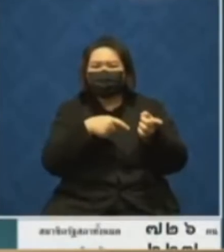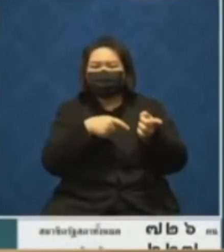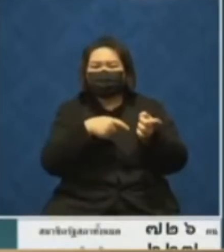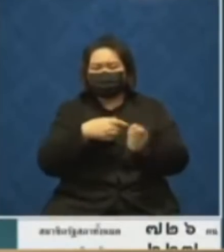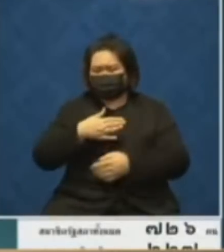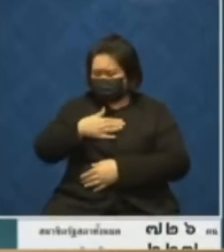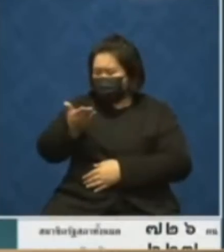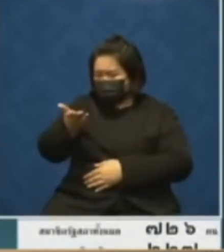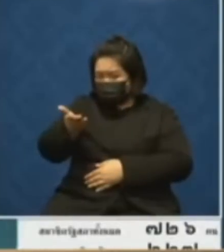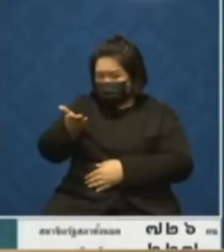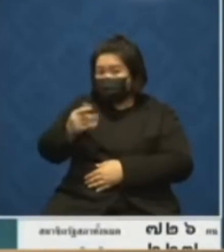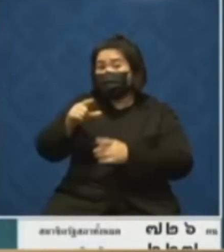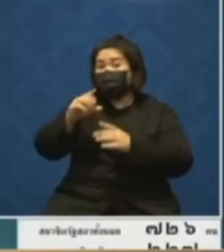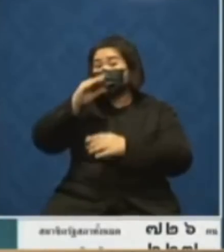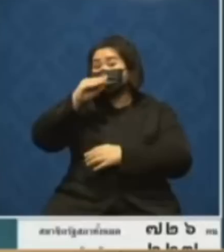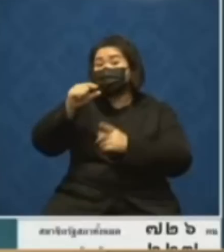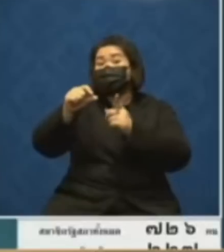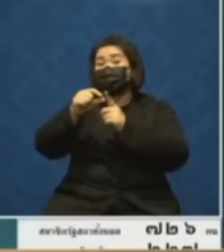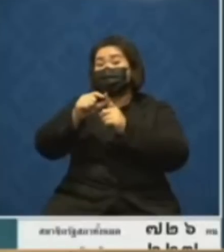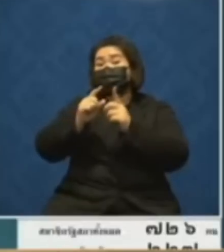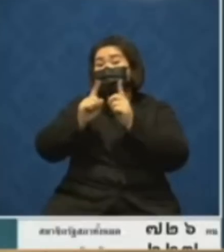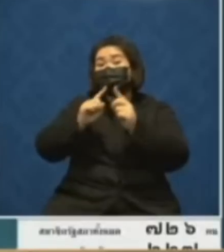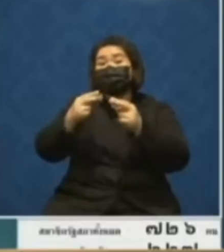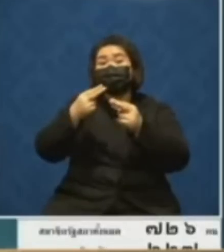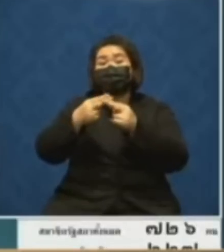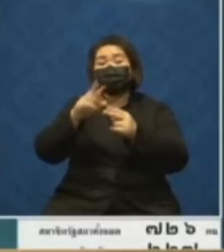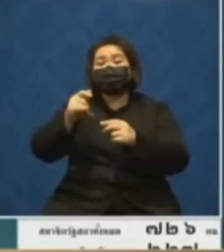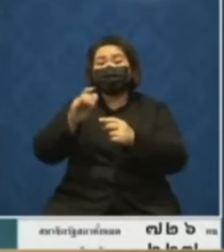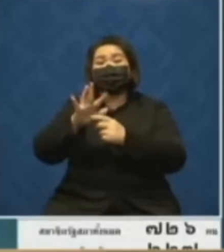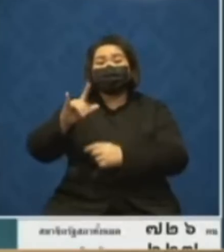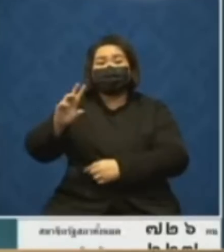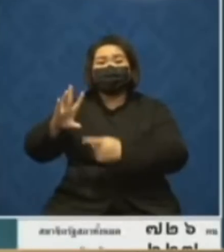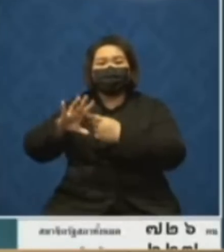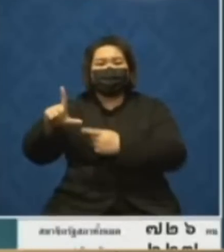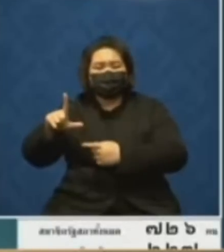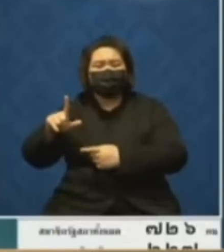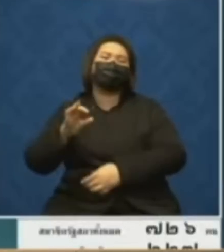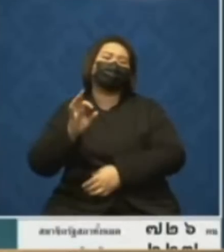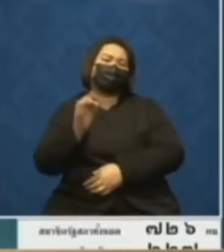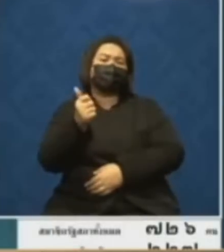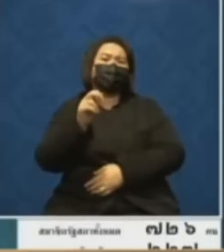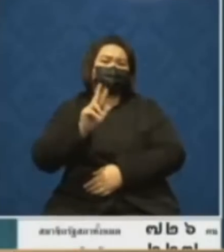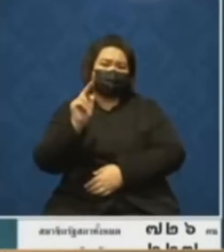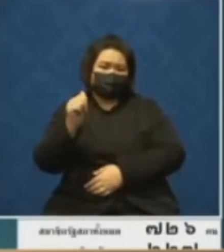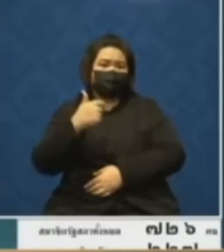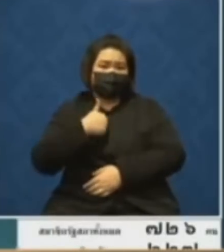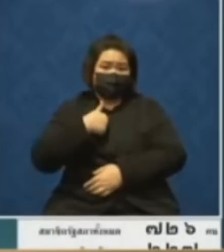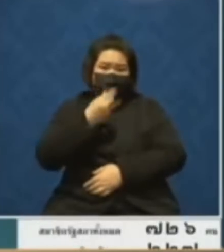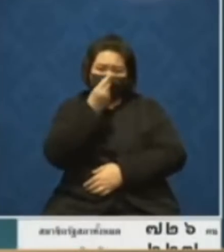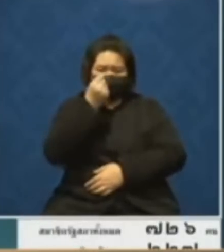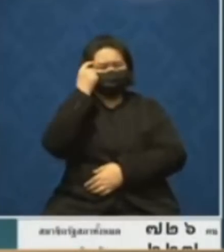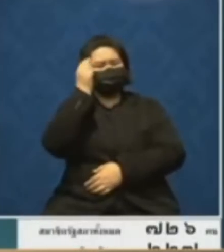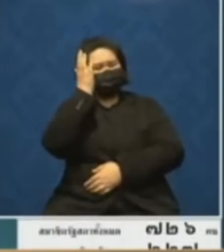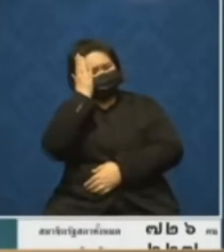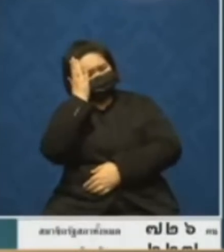ผม ขอนุญาต เอ่ย อ้้าง ที่ คย กับ ทาธ ชาชวาญนะครั ไม่สหาย เปนเรองที่ดีผมนำเรื่องนี้กลไปนอนคิด